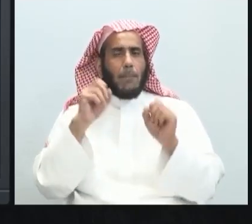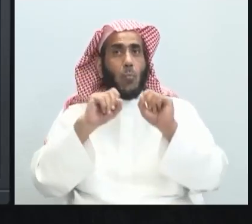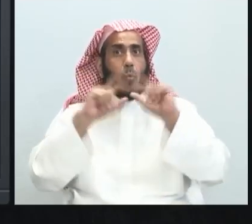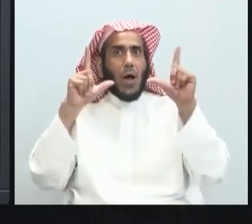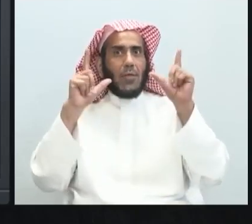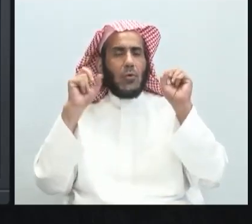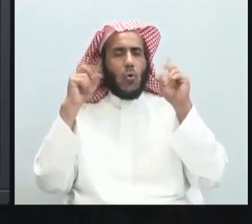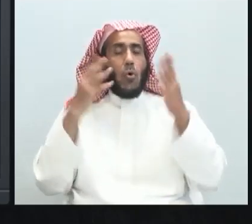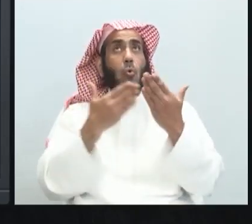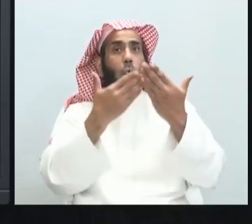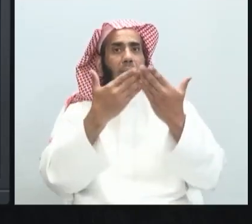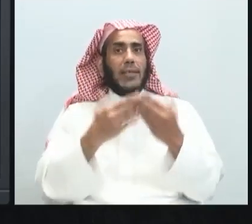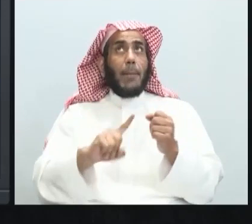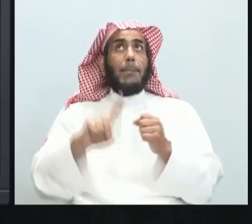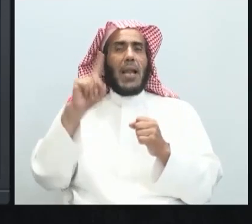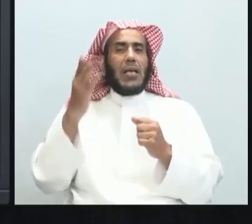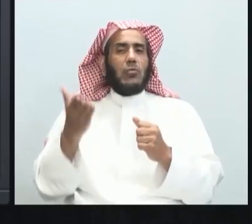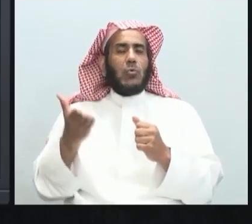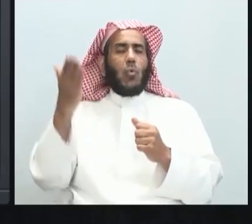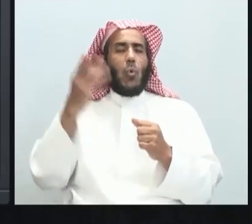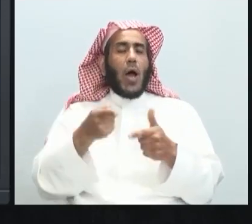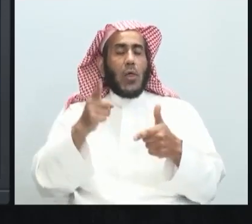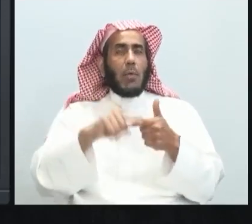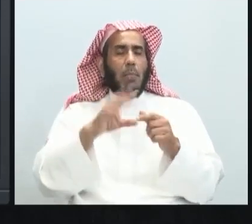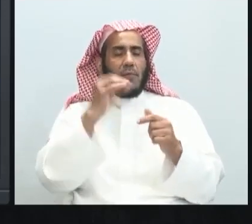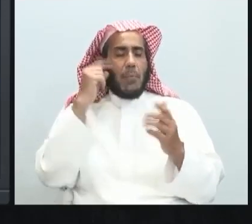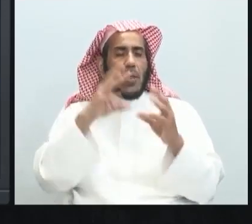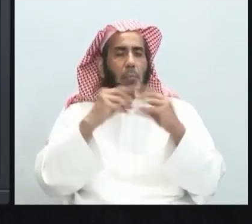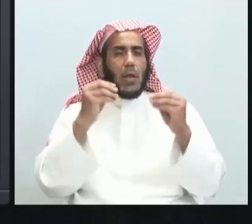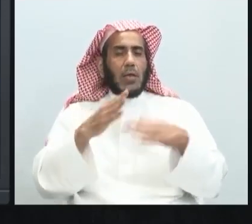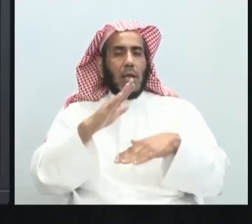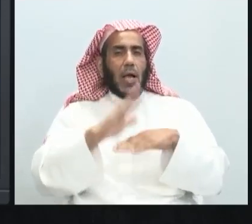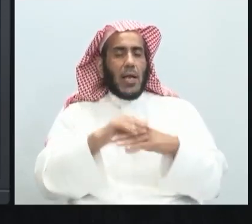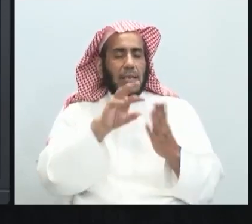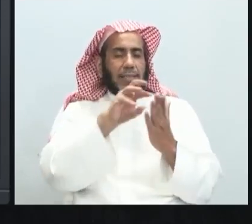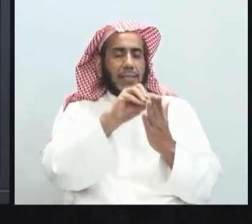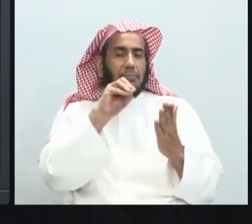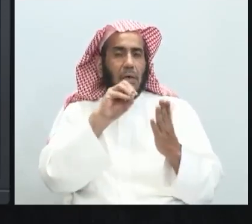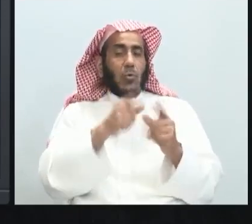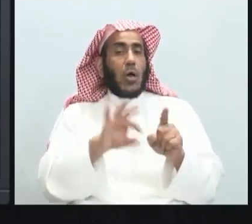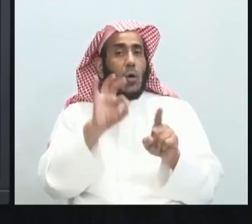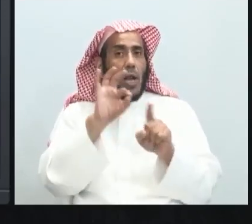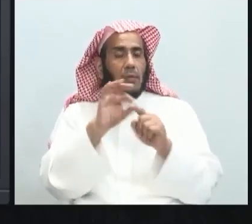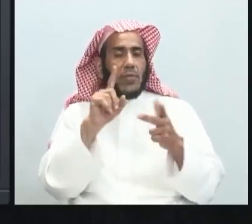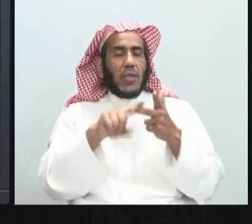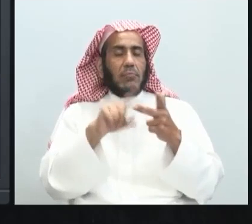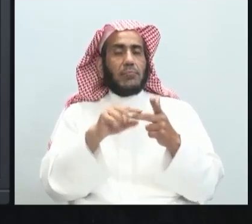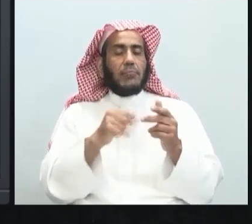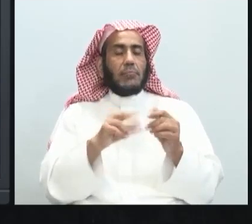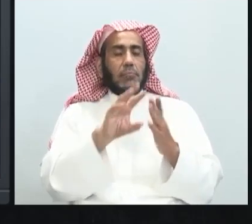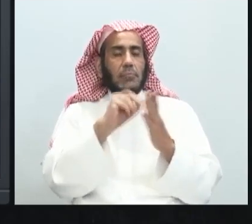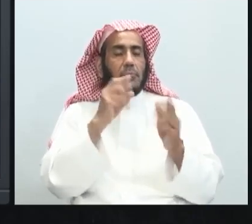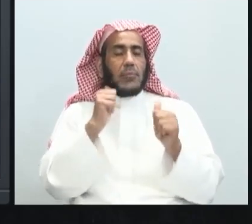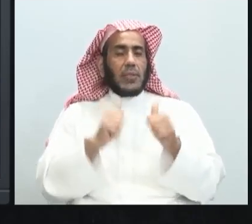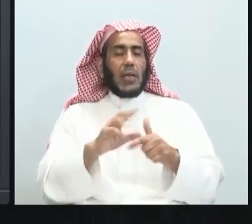الله تعالى يستعين بالله تعالى ثم بفهم هذه المعاني على الاستنباط وهذا هو الهدف الثالث ان يستنبت